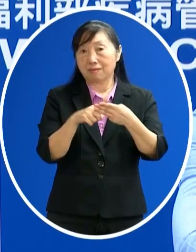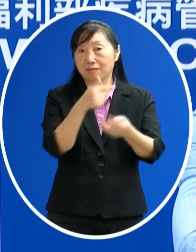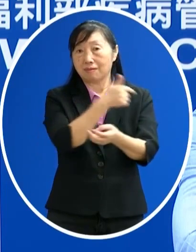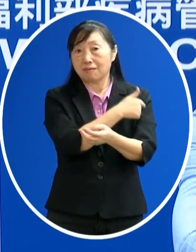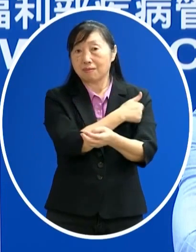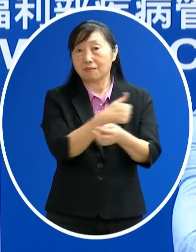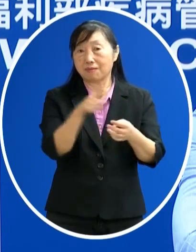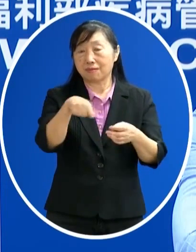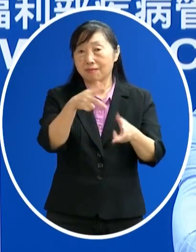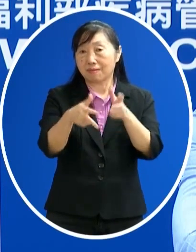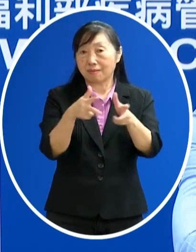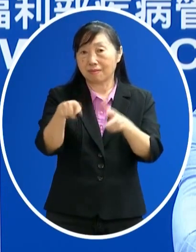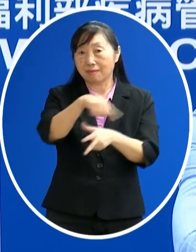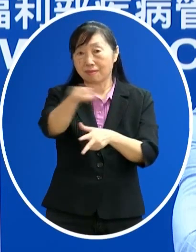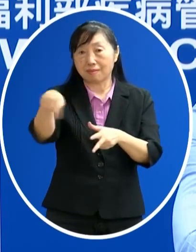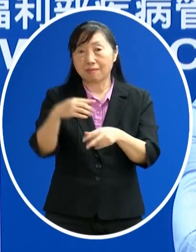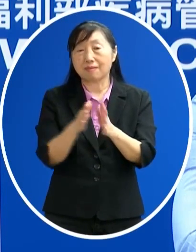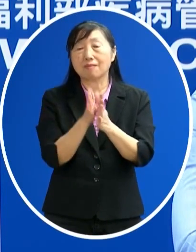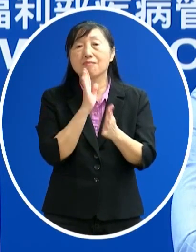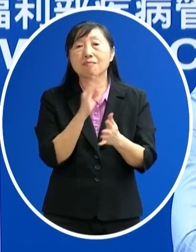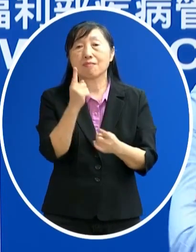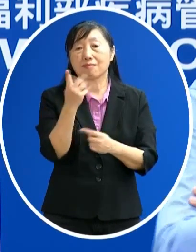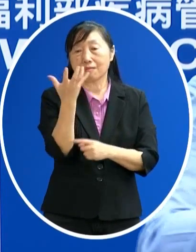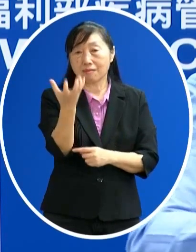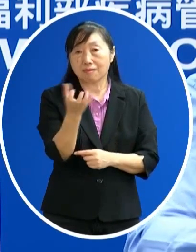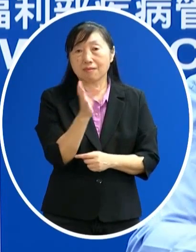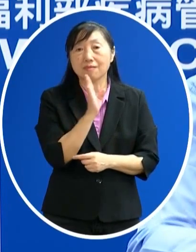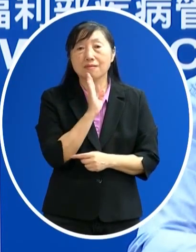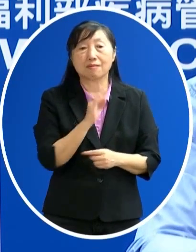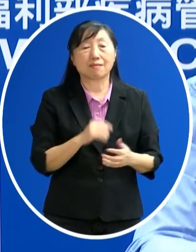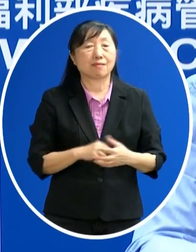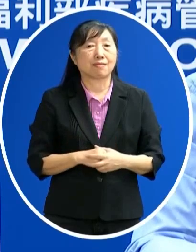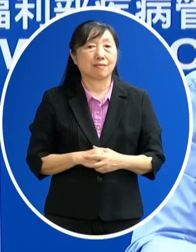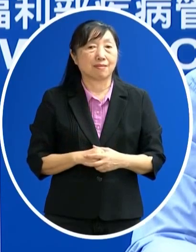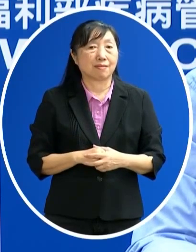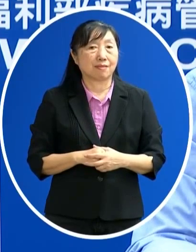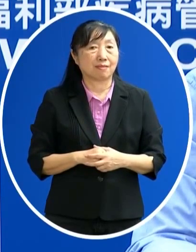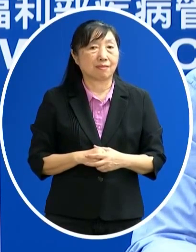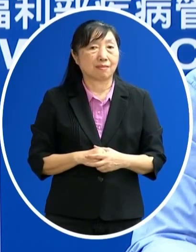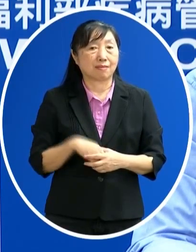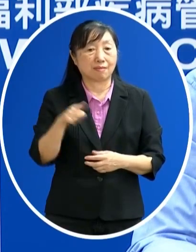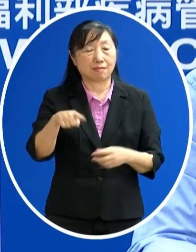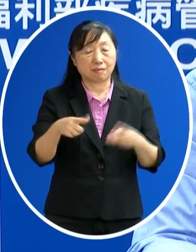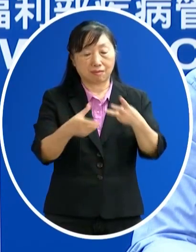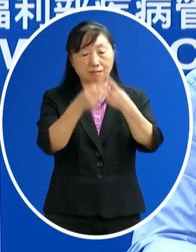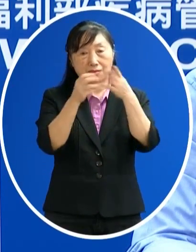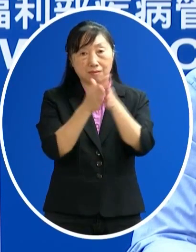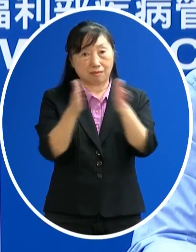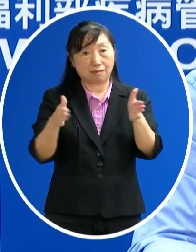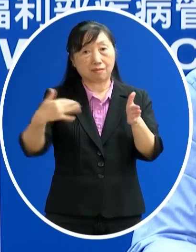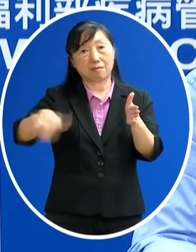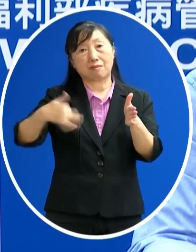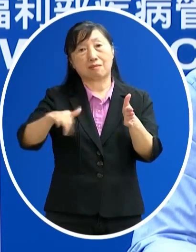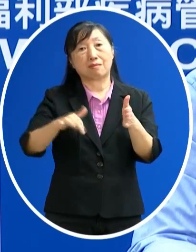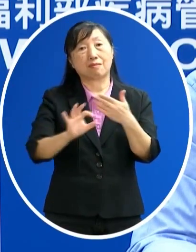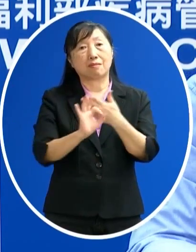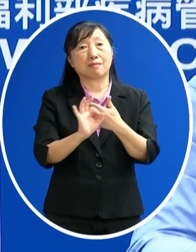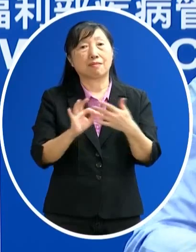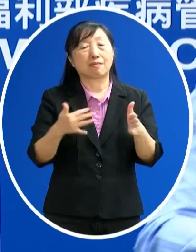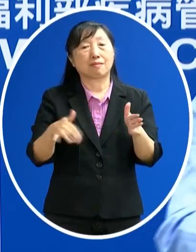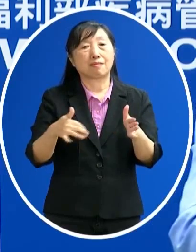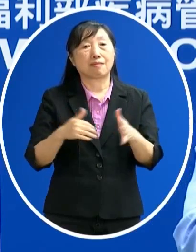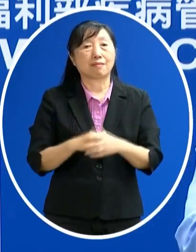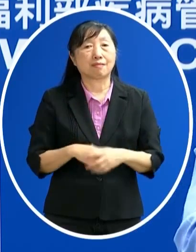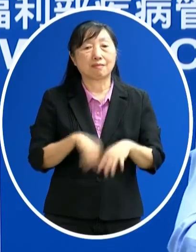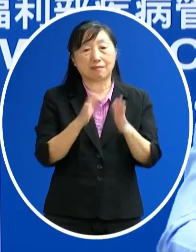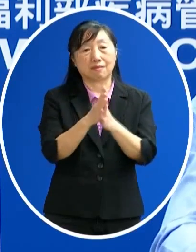在这是广泛的比较多被提到的疫苗，都尚未完成三期试验，那各国就